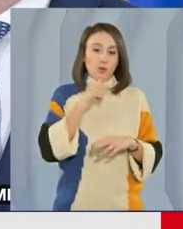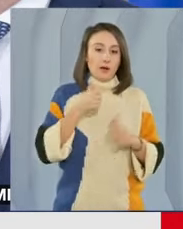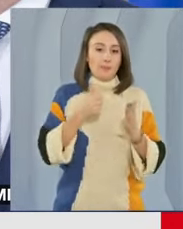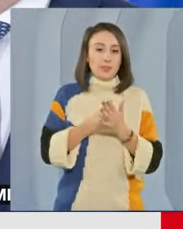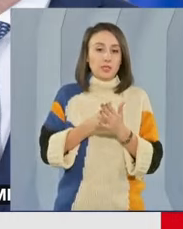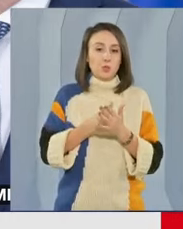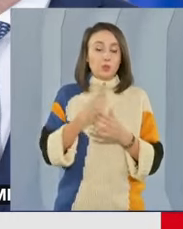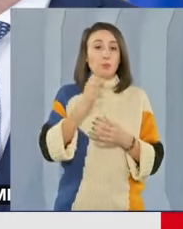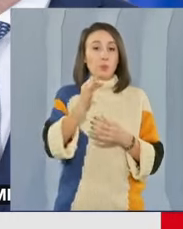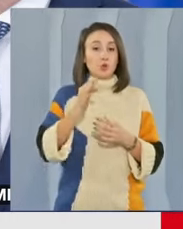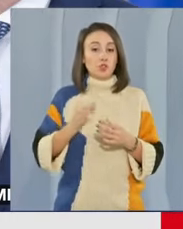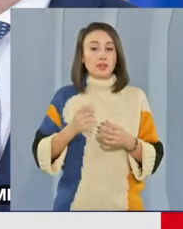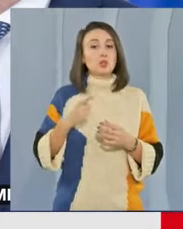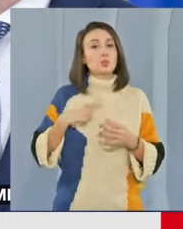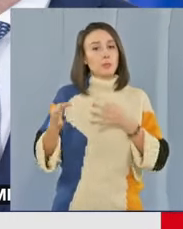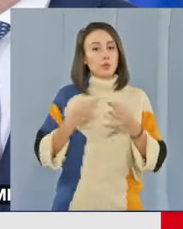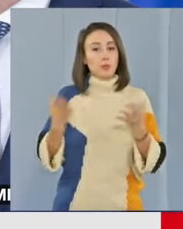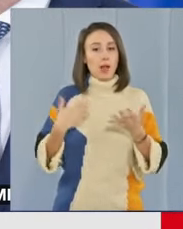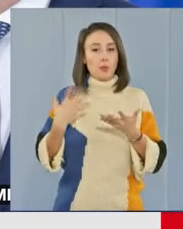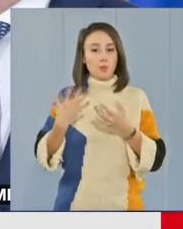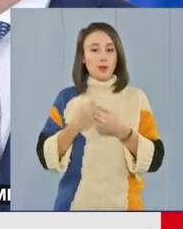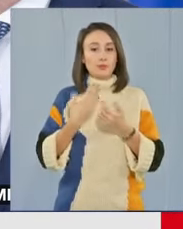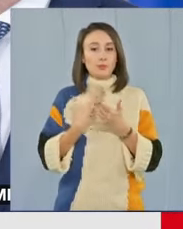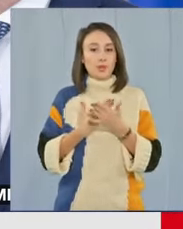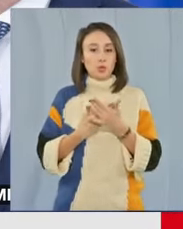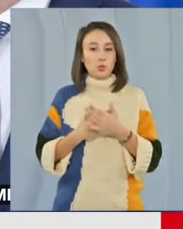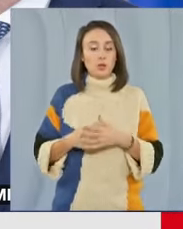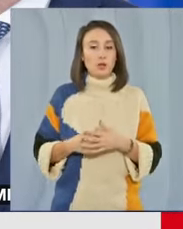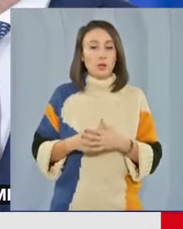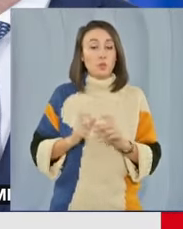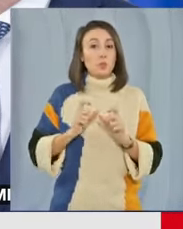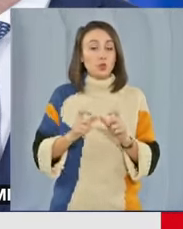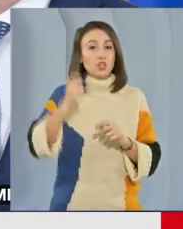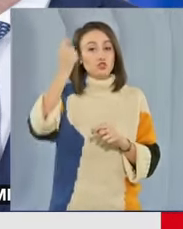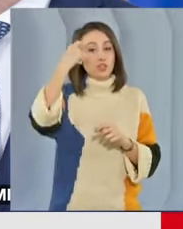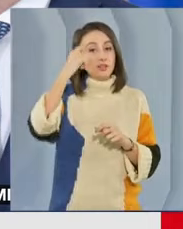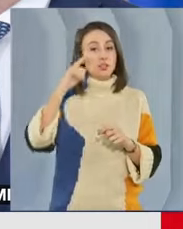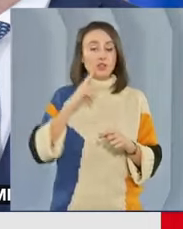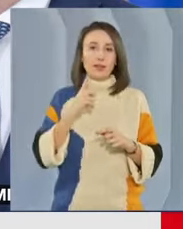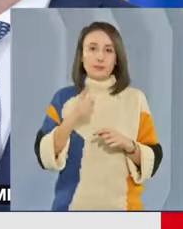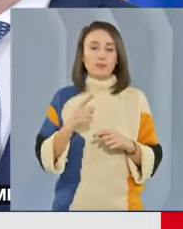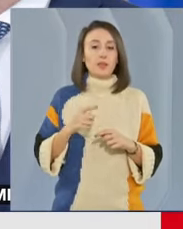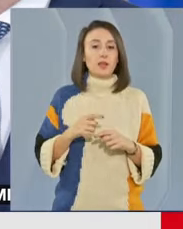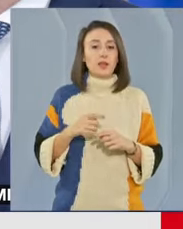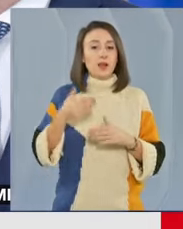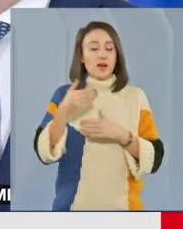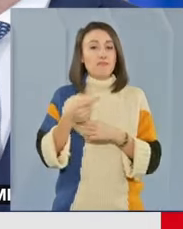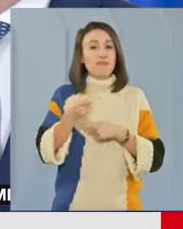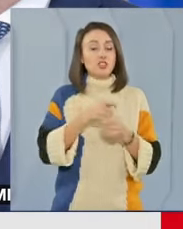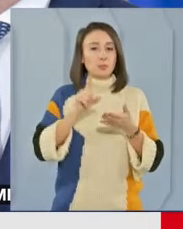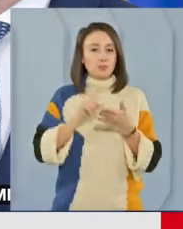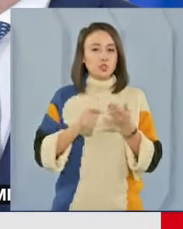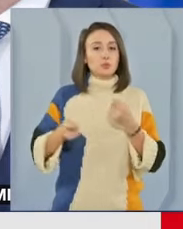într-un 1%. Sunt măsuri pe care le-am luat pentru protejarea cetățenilor și a întreprinderilor mici și mijlocii din